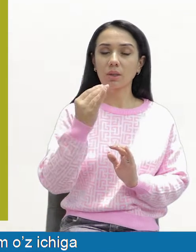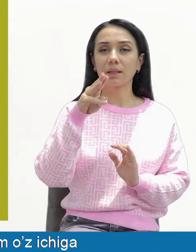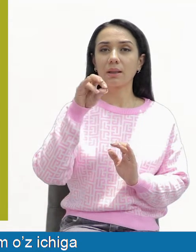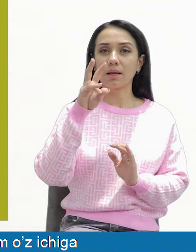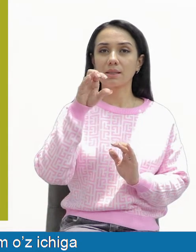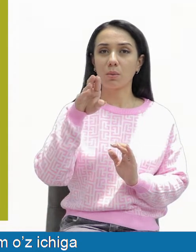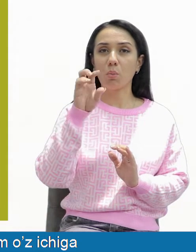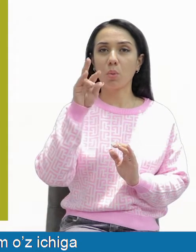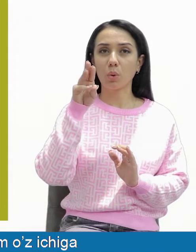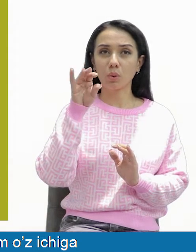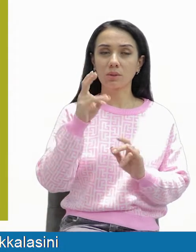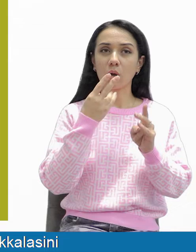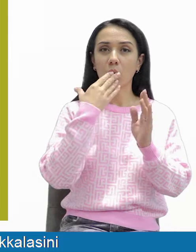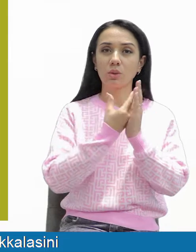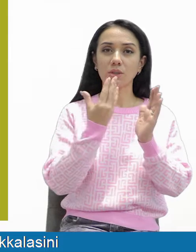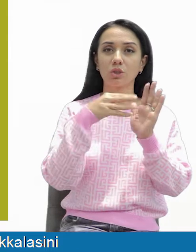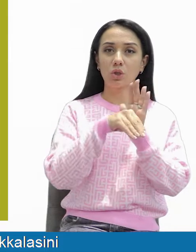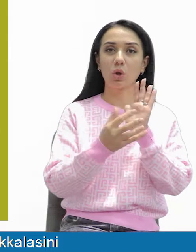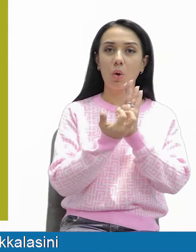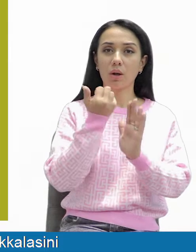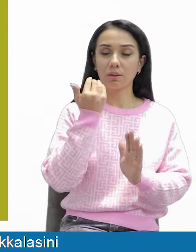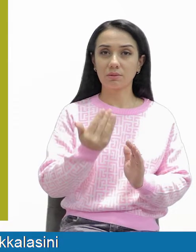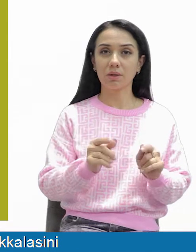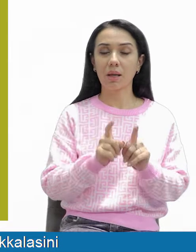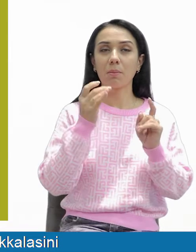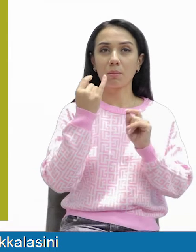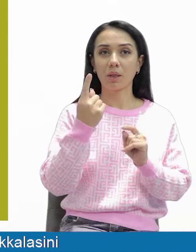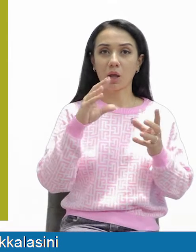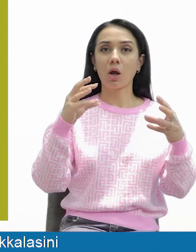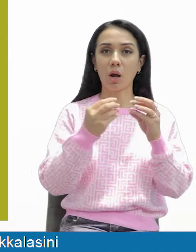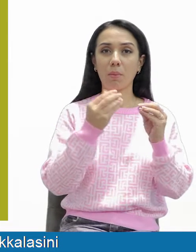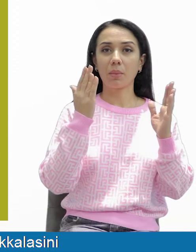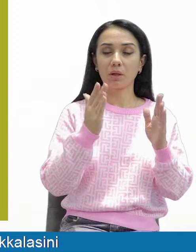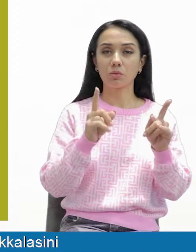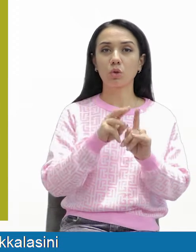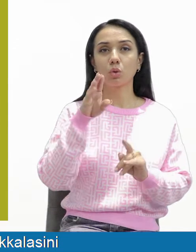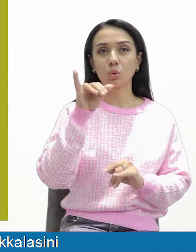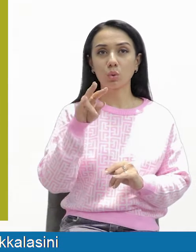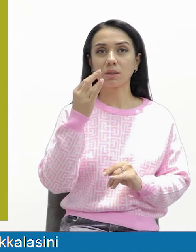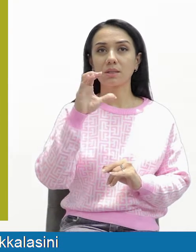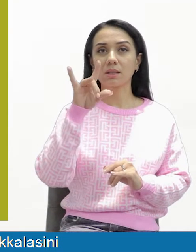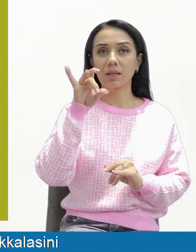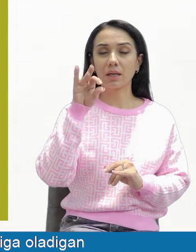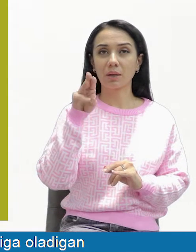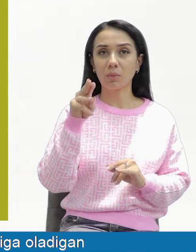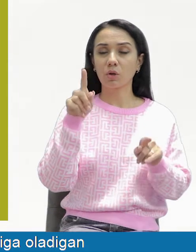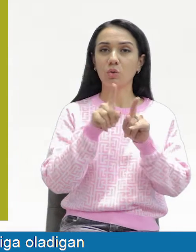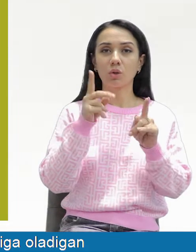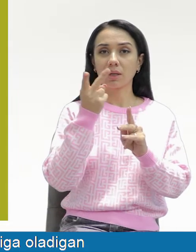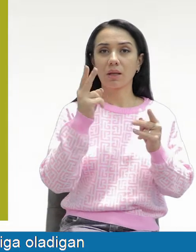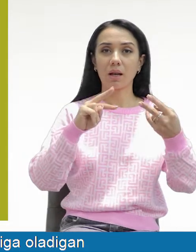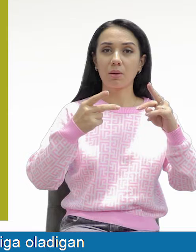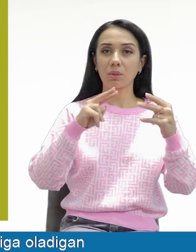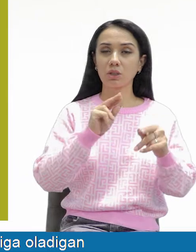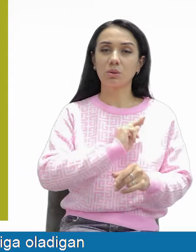boxni ham, progress barni ham o'z ichiga oladi. Ya'ni bitta komplekt bo'ladi. Bu narsa tool stripda ham shunaqa, ikkalasini